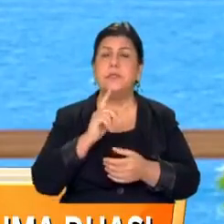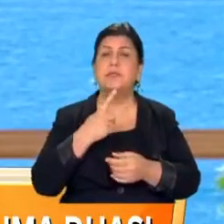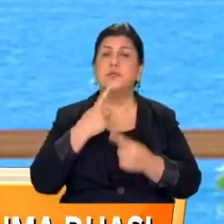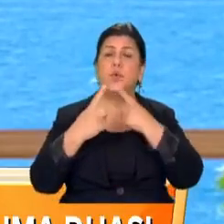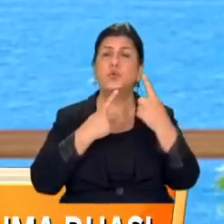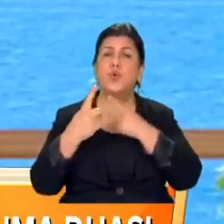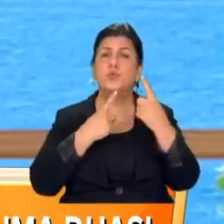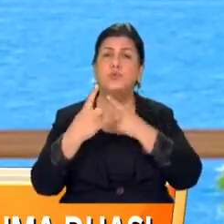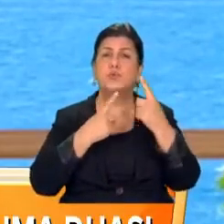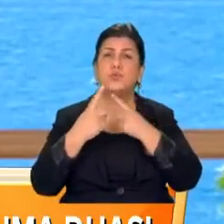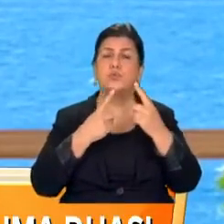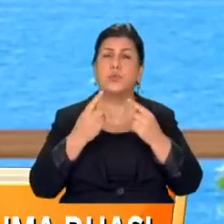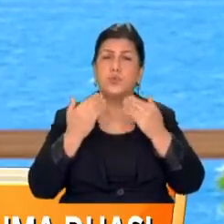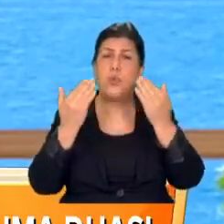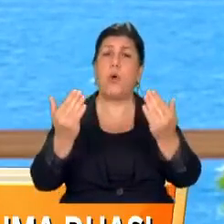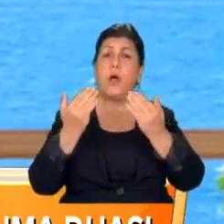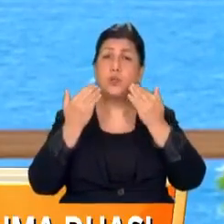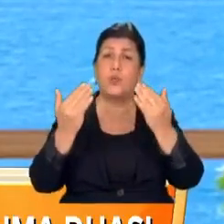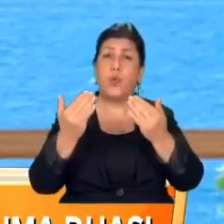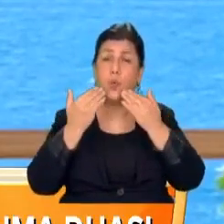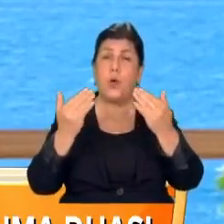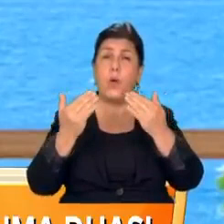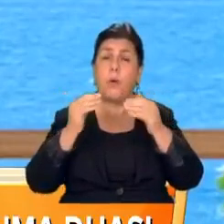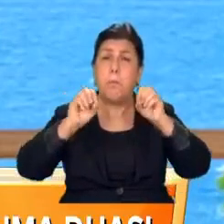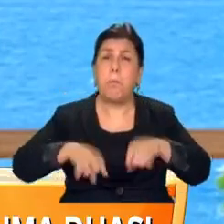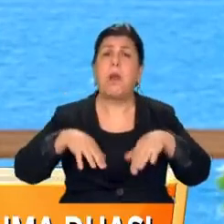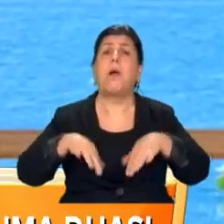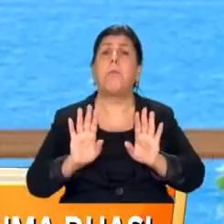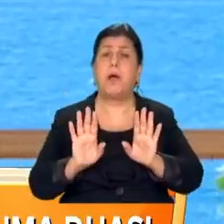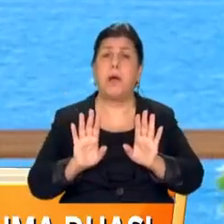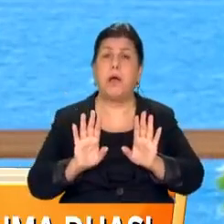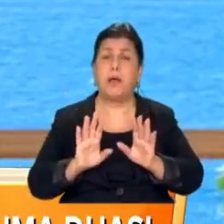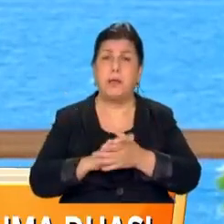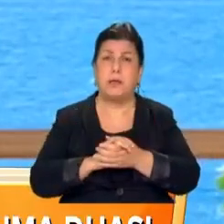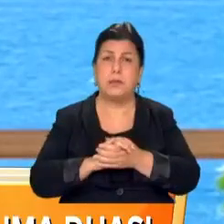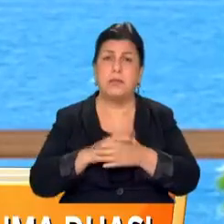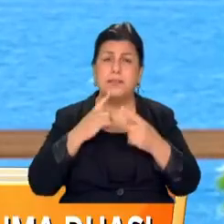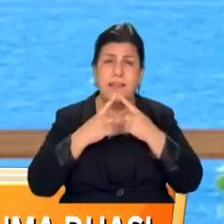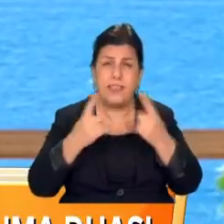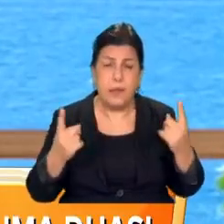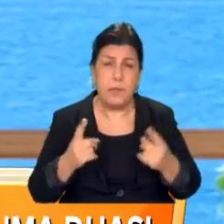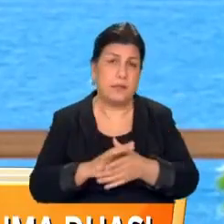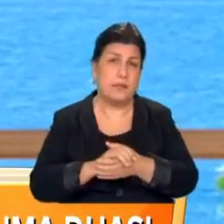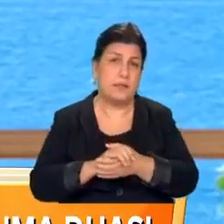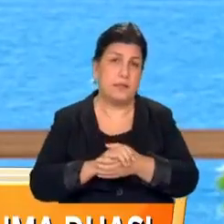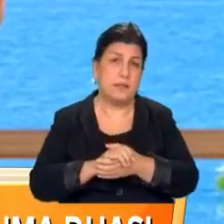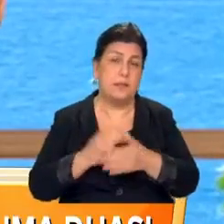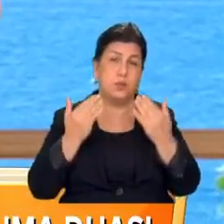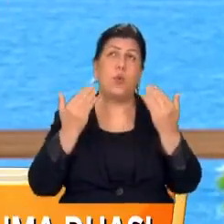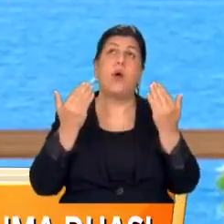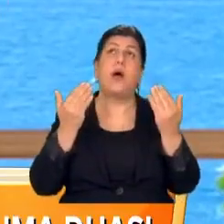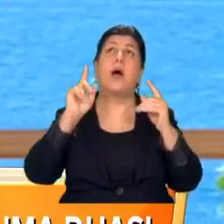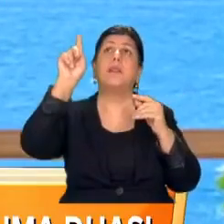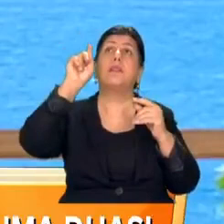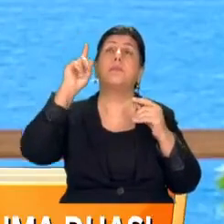devamlı ağzımızdan dua eksik olmayacakmış değil dua et ne demek ne demek yani Mesela dua